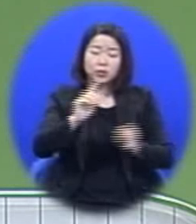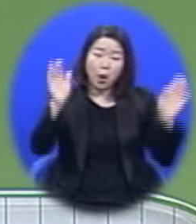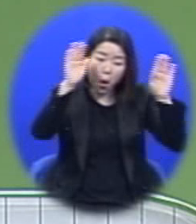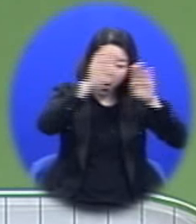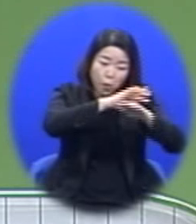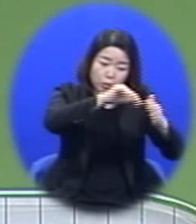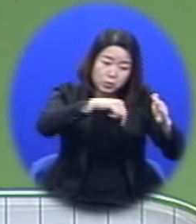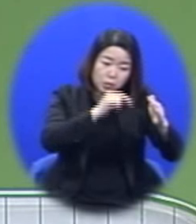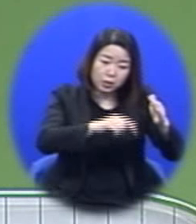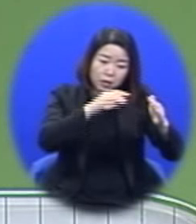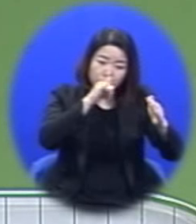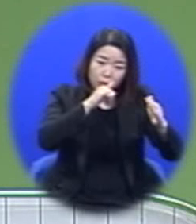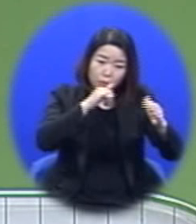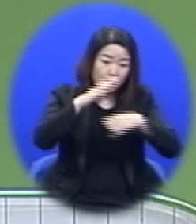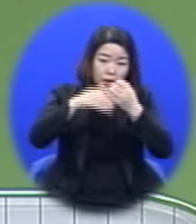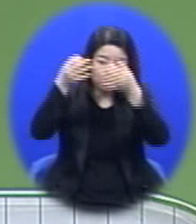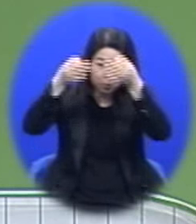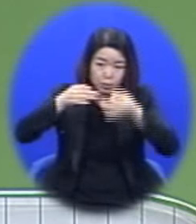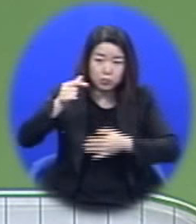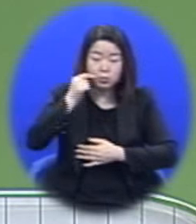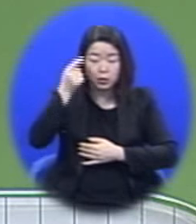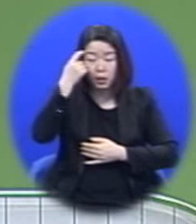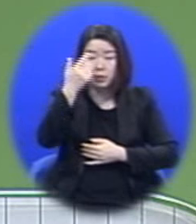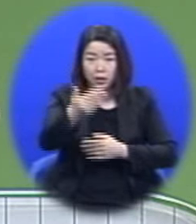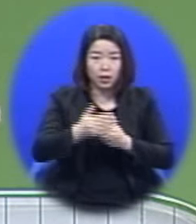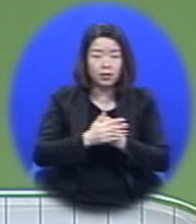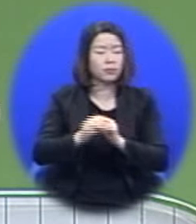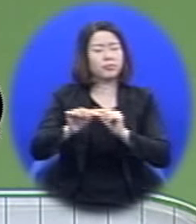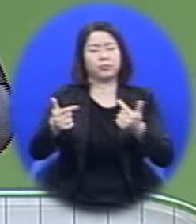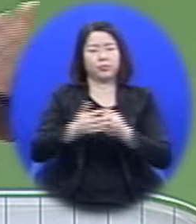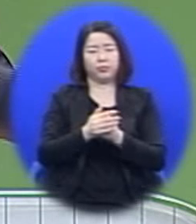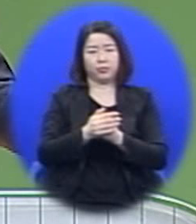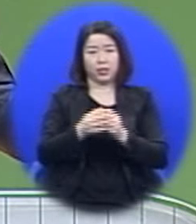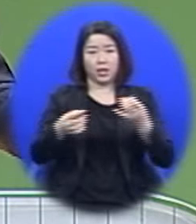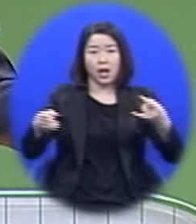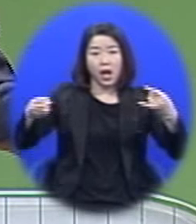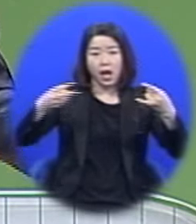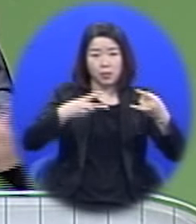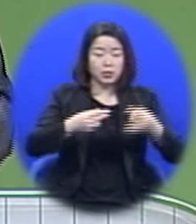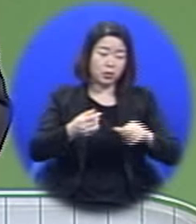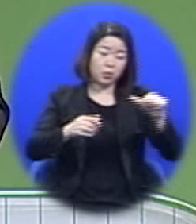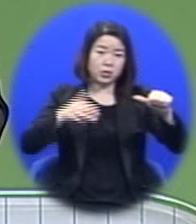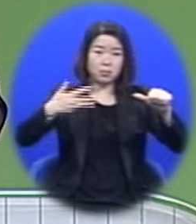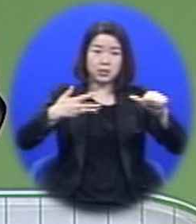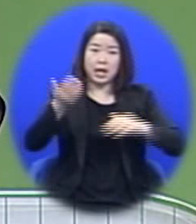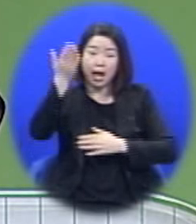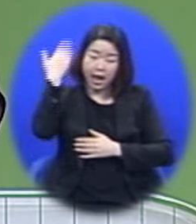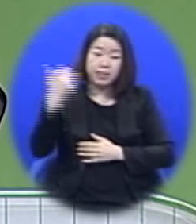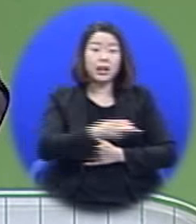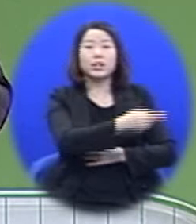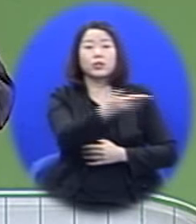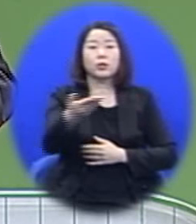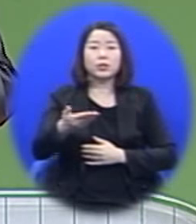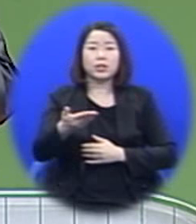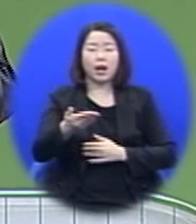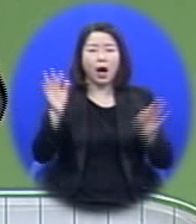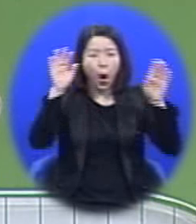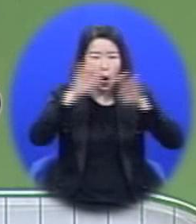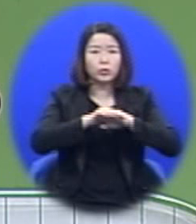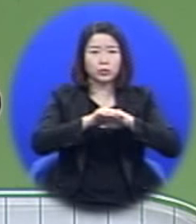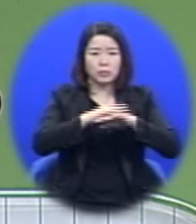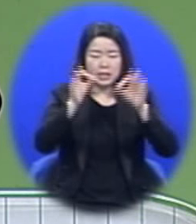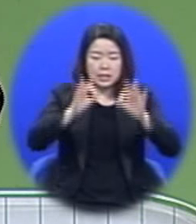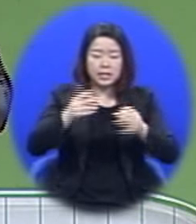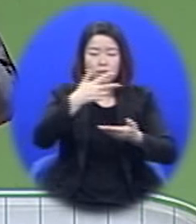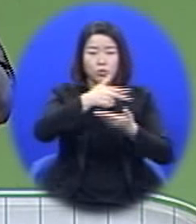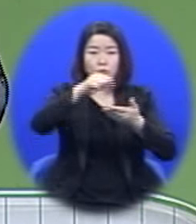있다고 우리를 못 보시겠어요? 에베소서 5장 8절에 너희가 전에는 어두움이더니 이제는 주 안에서